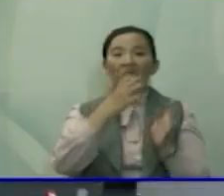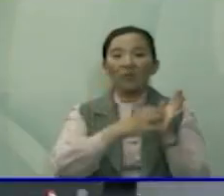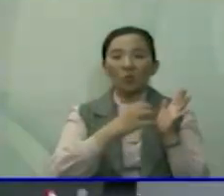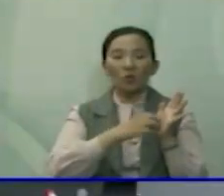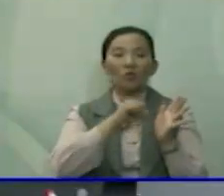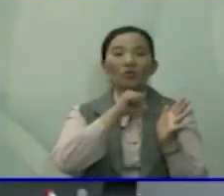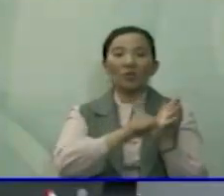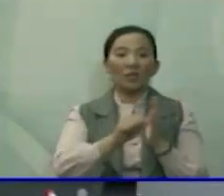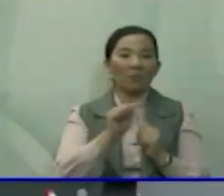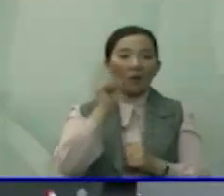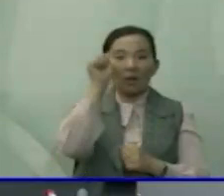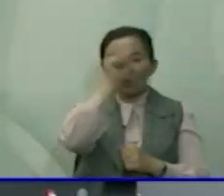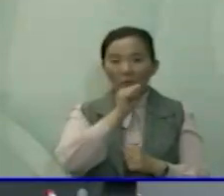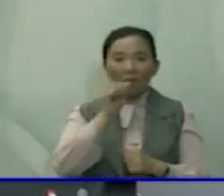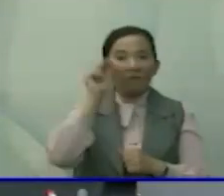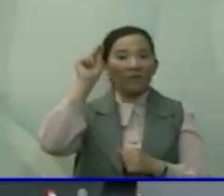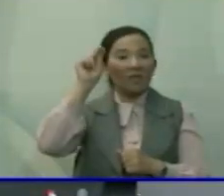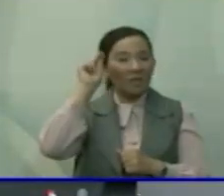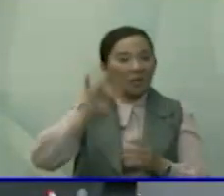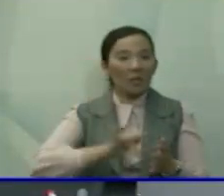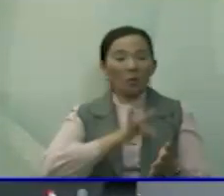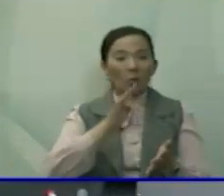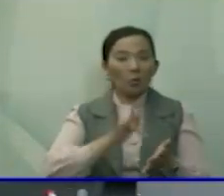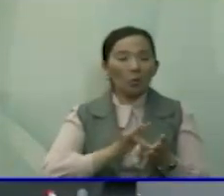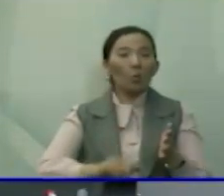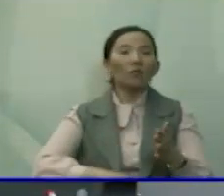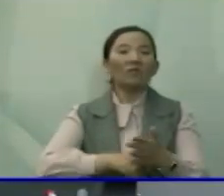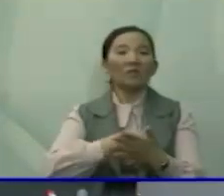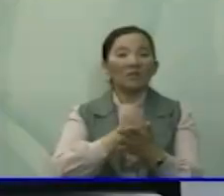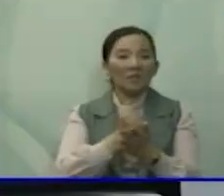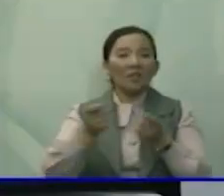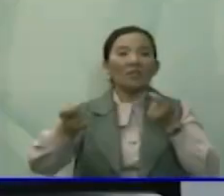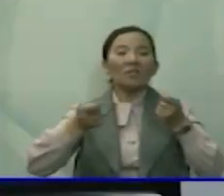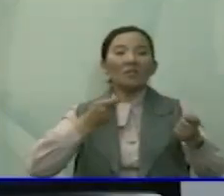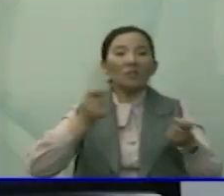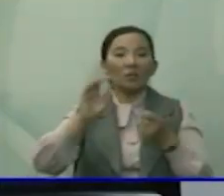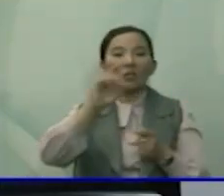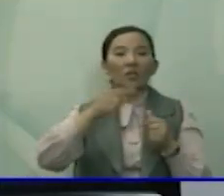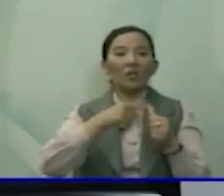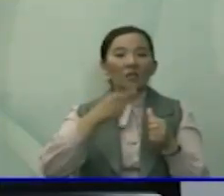в китае утвердилась династия сун